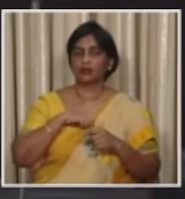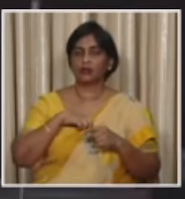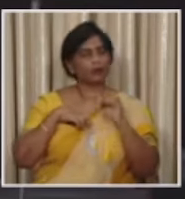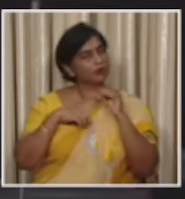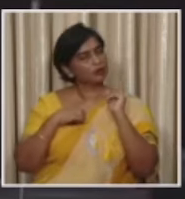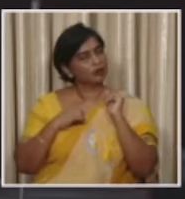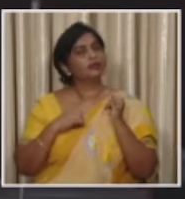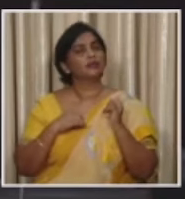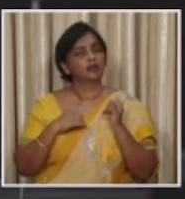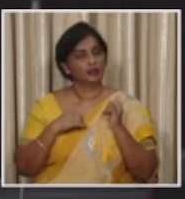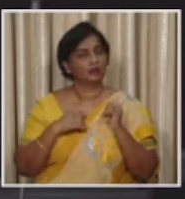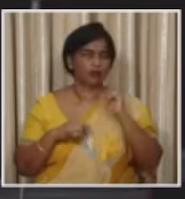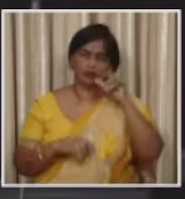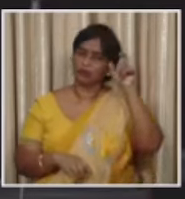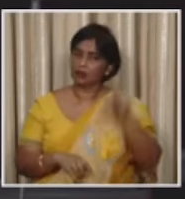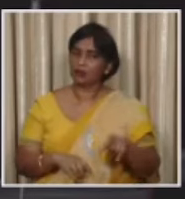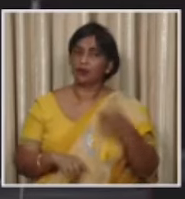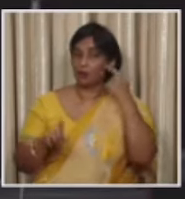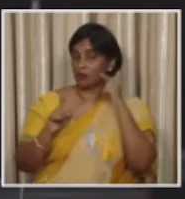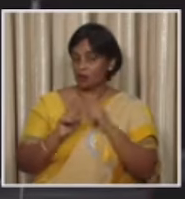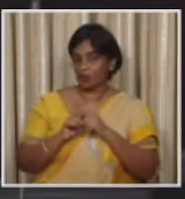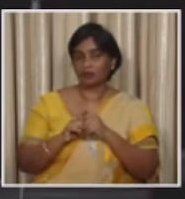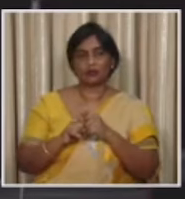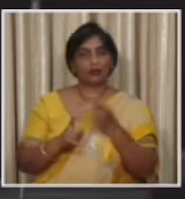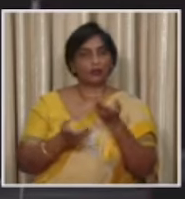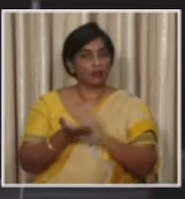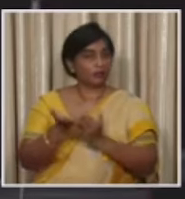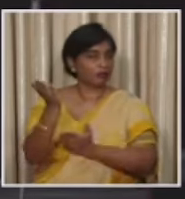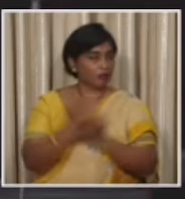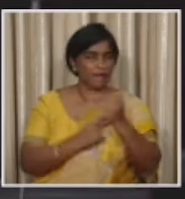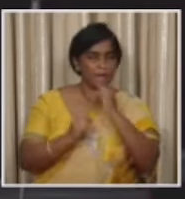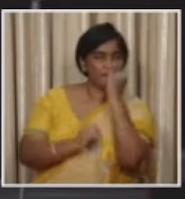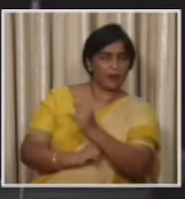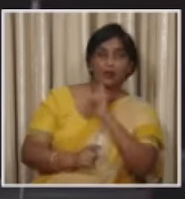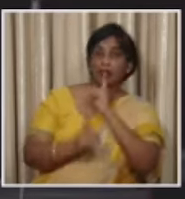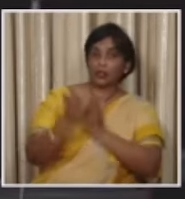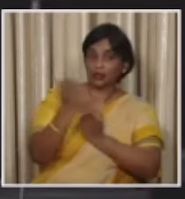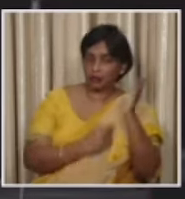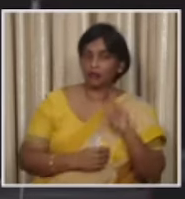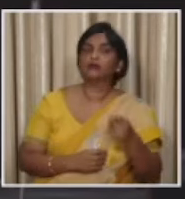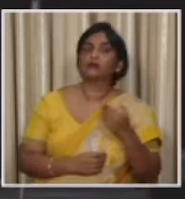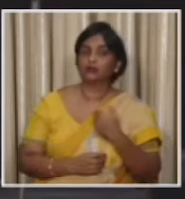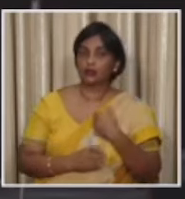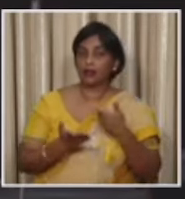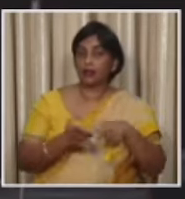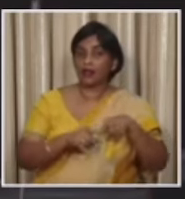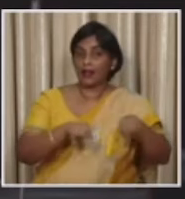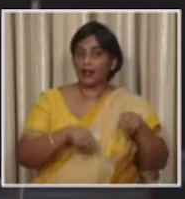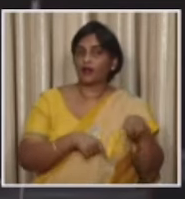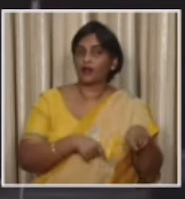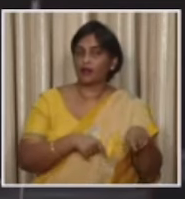හරි කවුරු හරි ඒ සඳහා අභියාචනයක් එහෙම නැත්නම් විරෝධතාවයක් දැක්වුවොත් අපිට රෙකෝඩින් එකක්